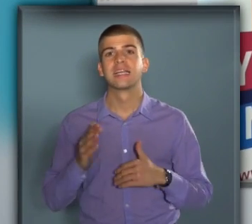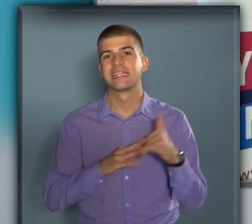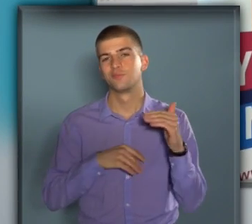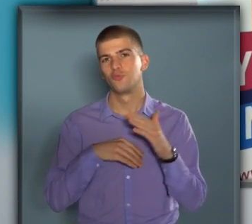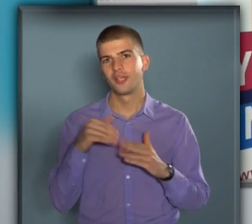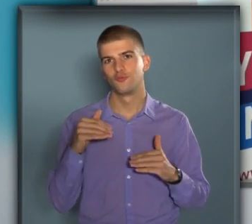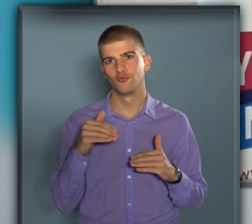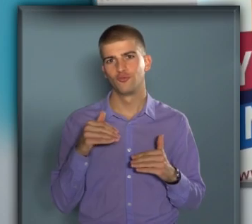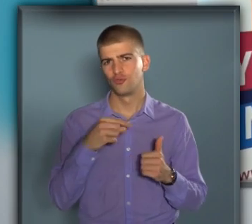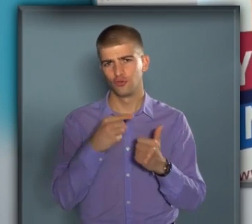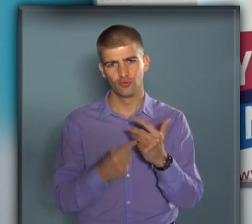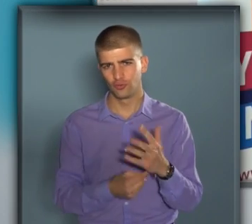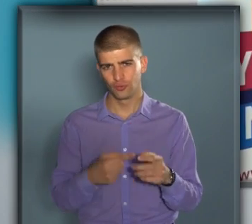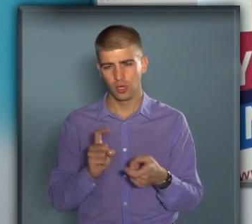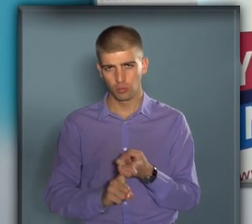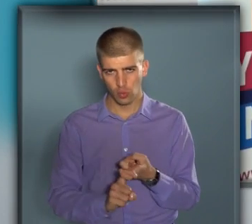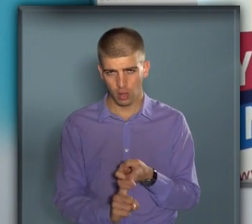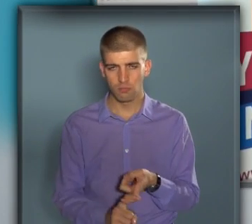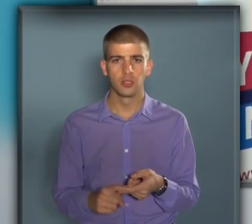kézműves dolgokhoz kötődik,